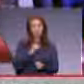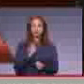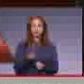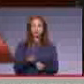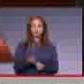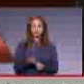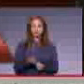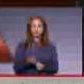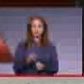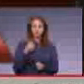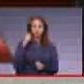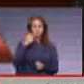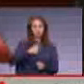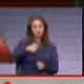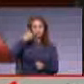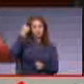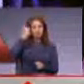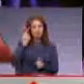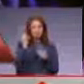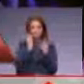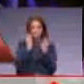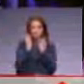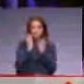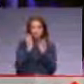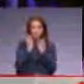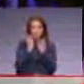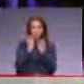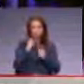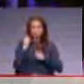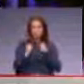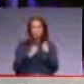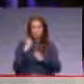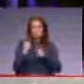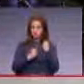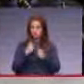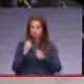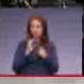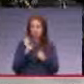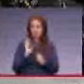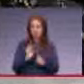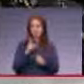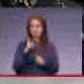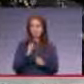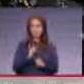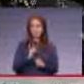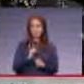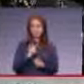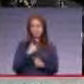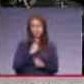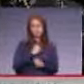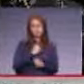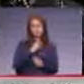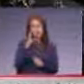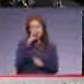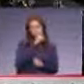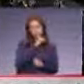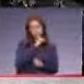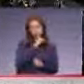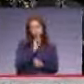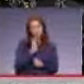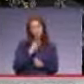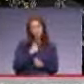واضح ان في حاجه في يعني انت بتذاكري، بس بتذاكري ازاي؟ لا ده ما هو ده ده ده ده سري انا، ده سري انا